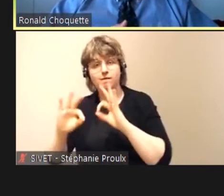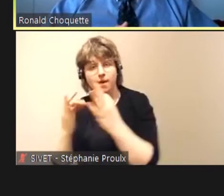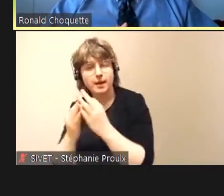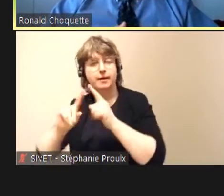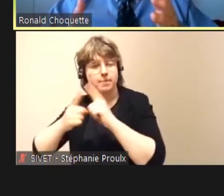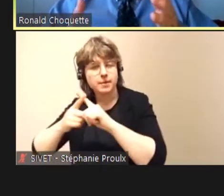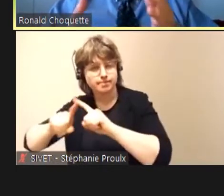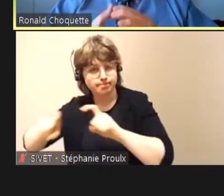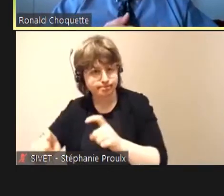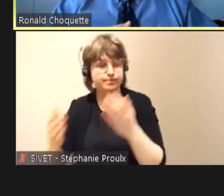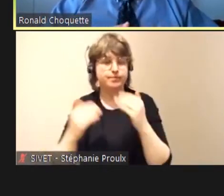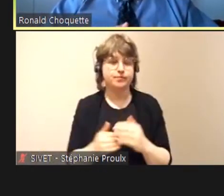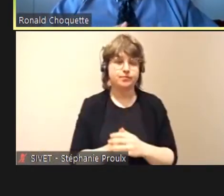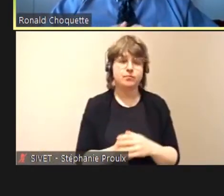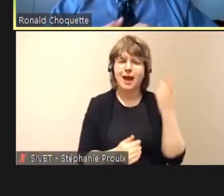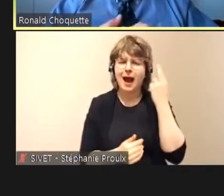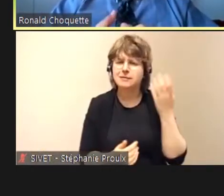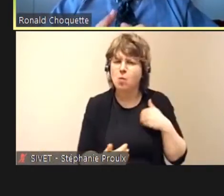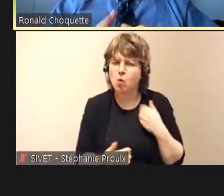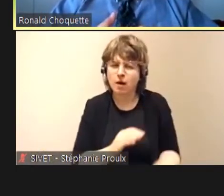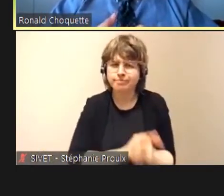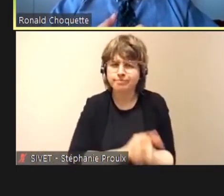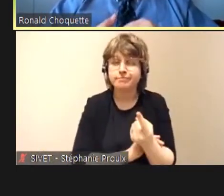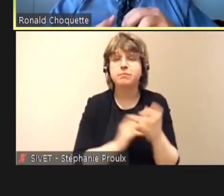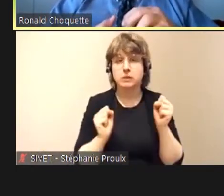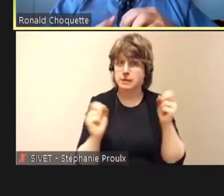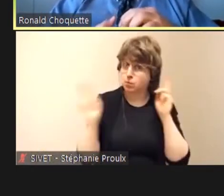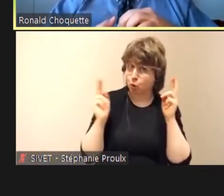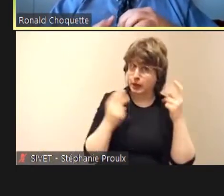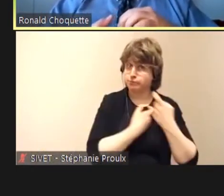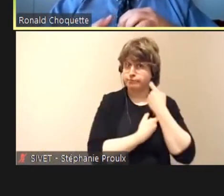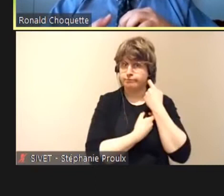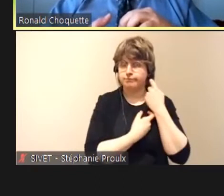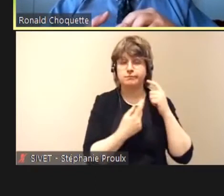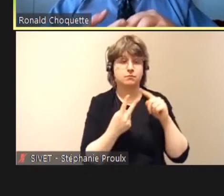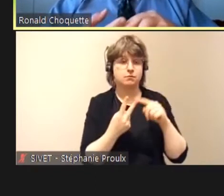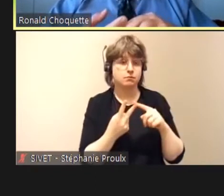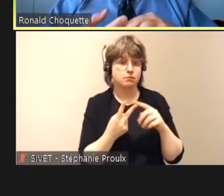causes possibles, mais il y en a plusieurs. Il y a le bruit, il y a